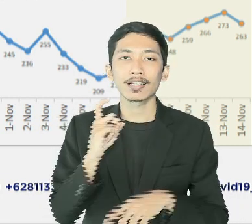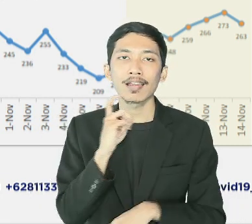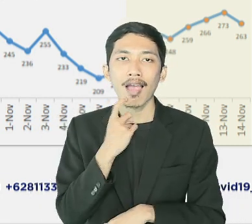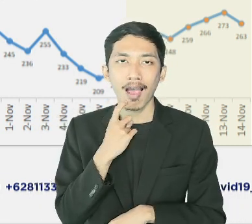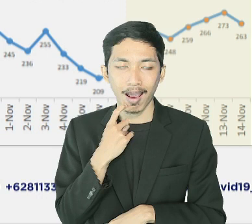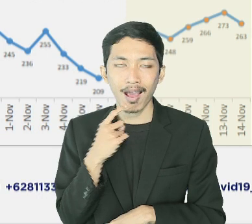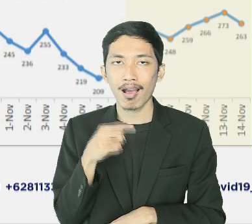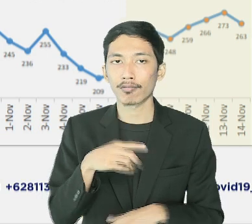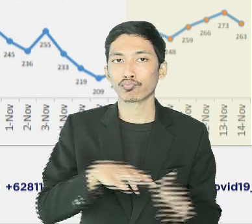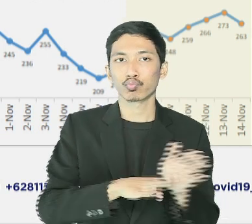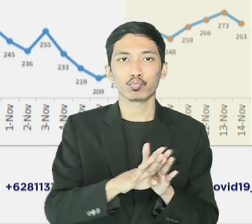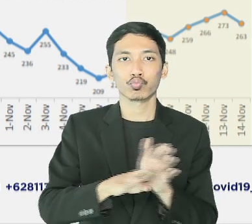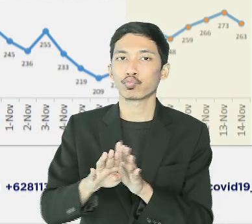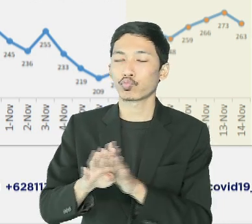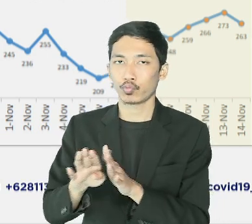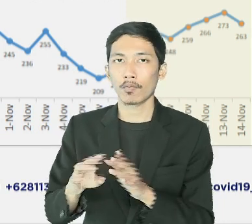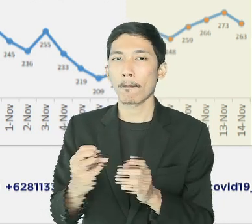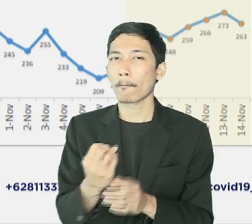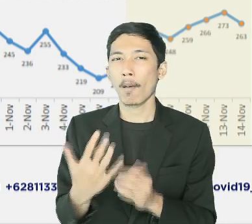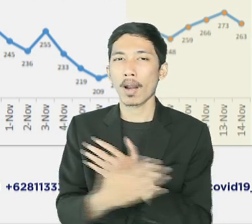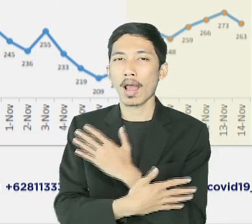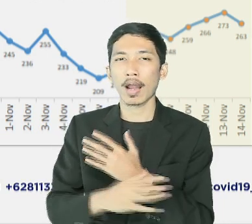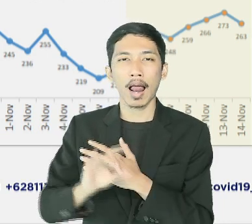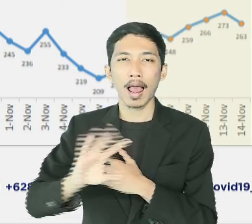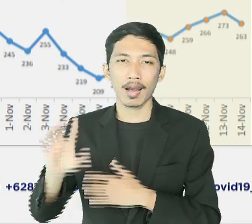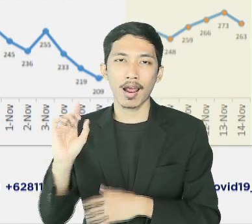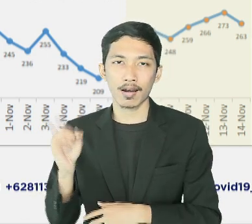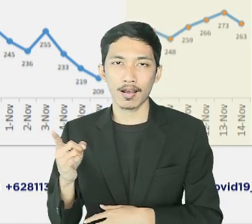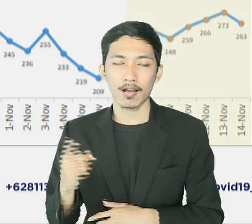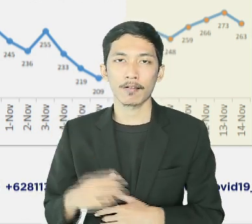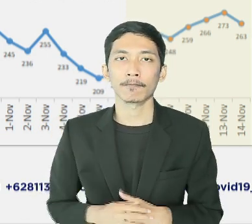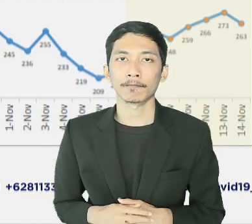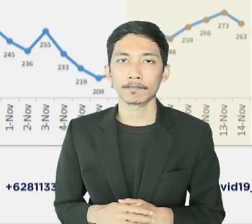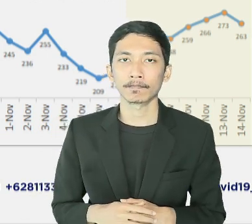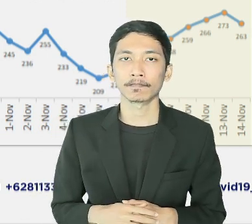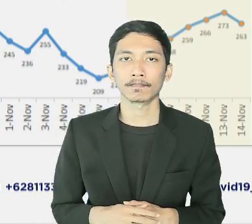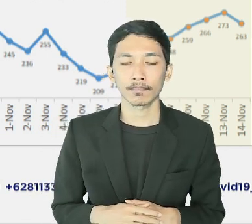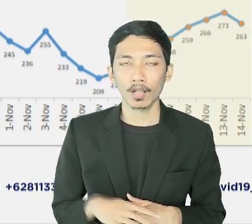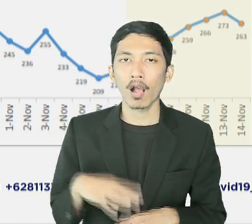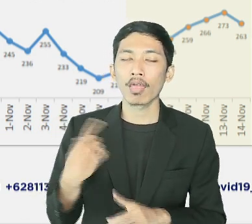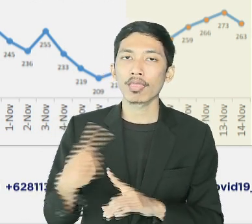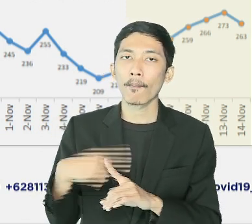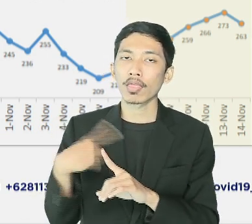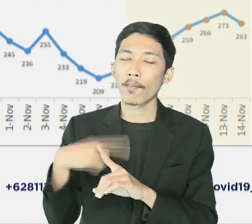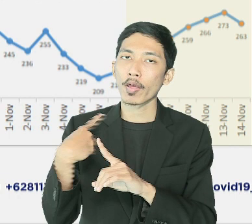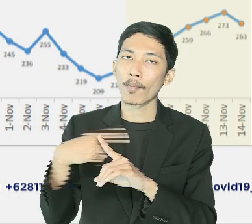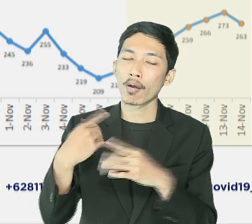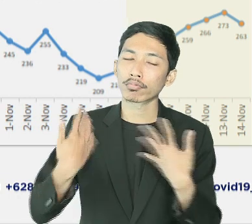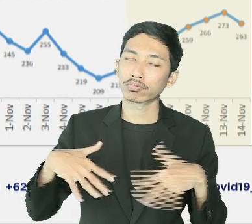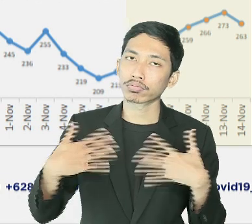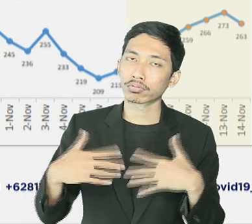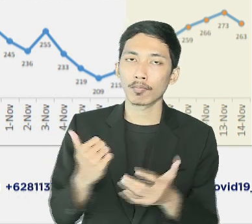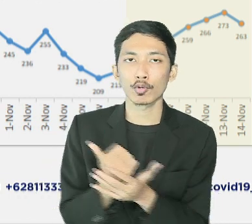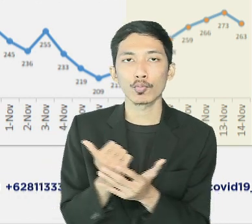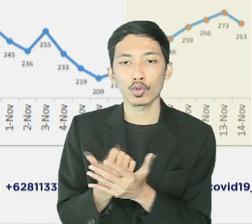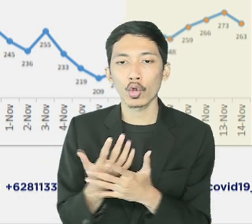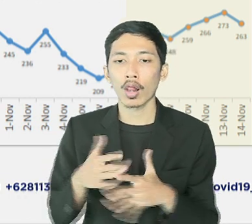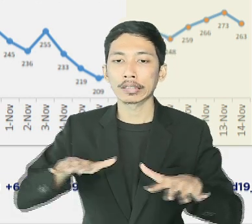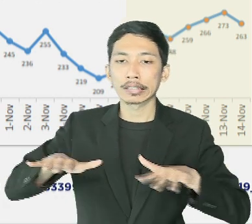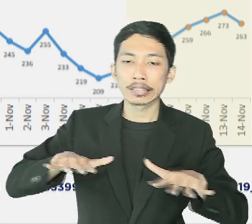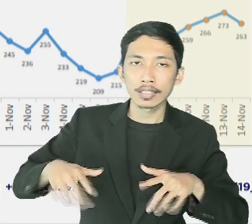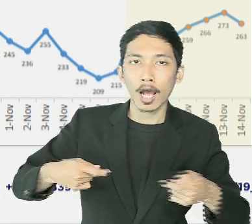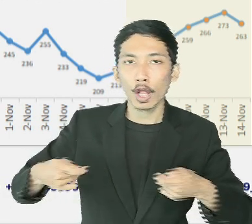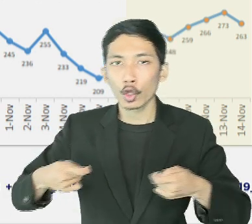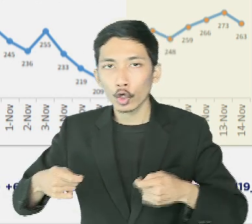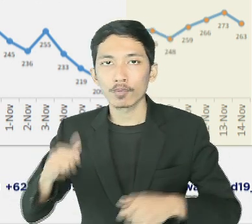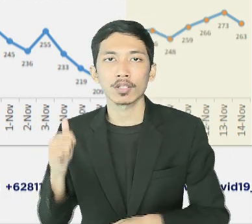mengalami penurunan, adanya lonjakan kasus di beberapa negara yang terus bertambah saat ini harus menjadi perhatian agar kita